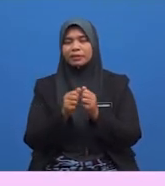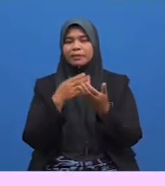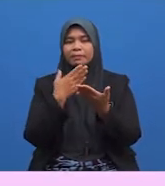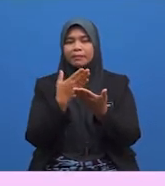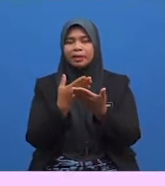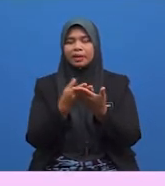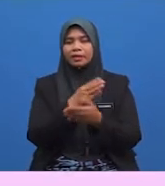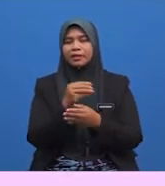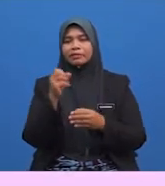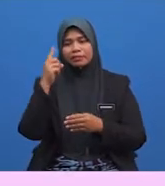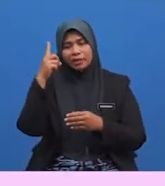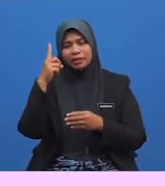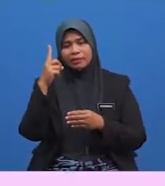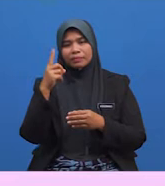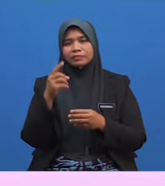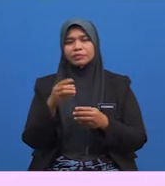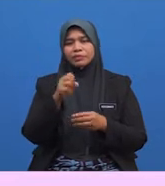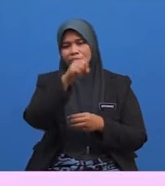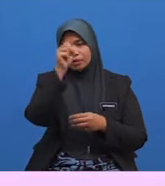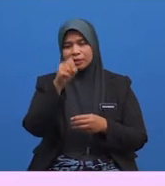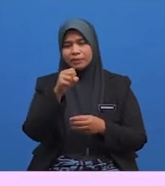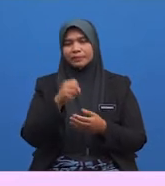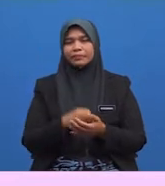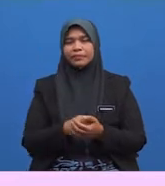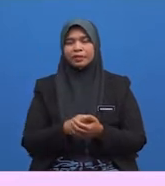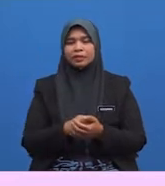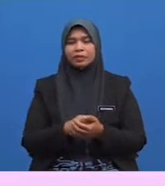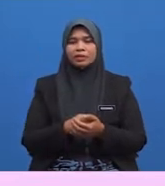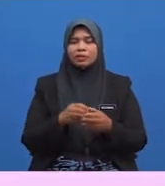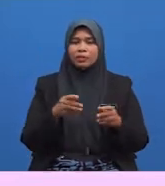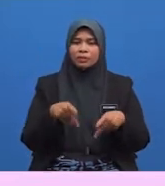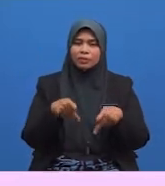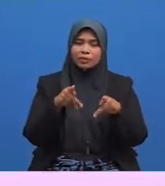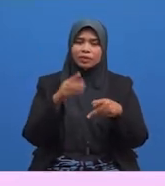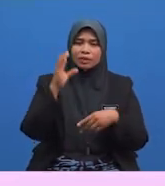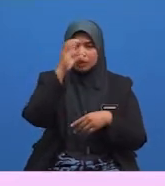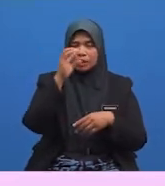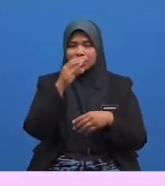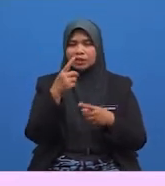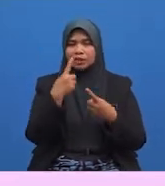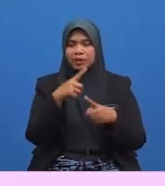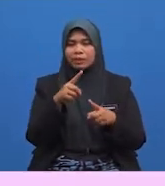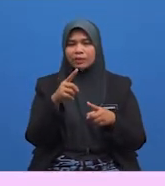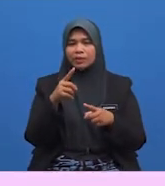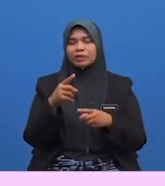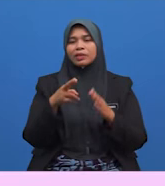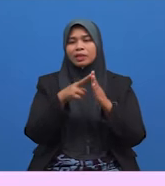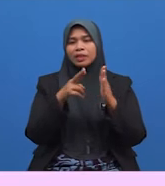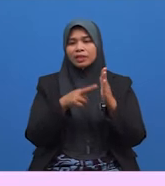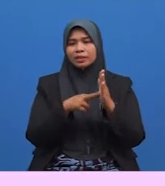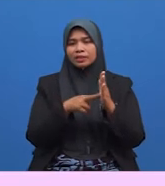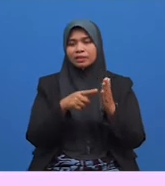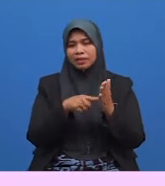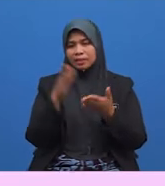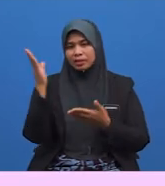cermat dan fahami kehendak soalan. Dalam proses mencari jawapan, rajah di sebelah